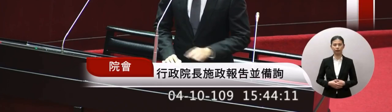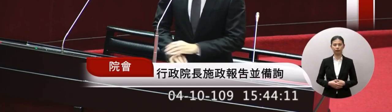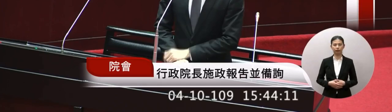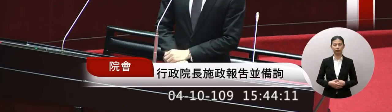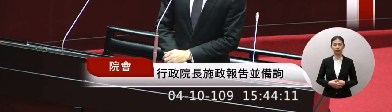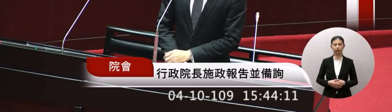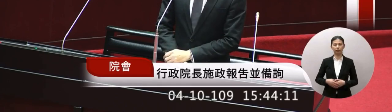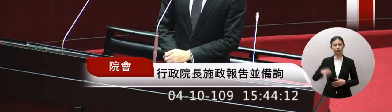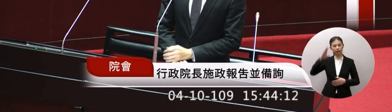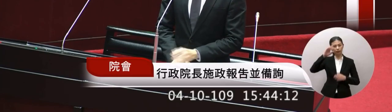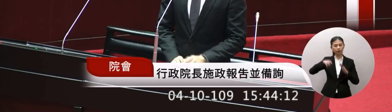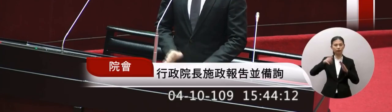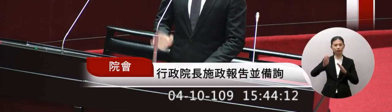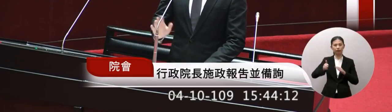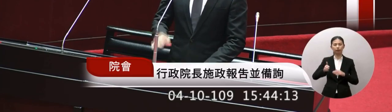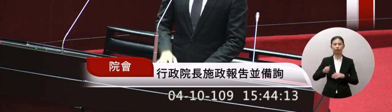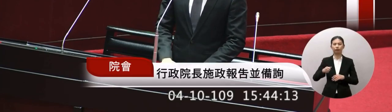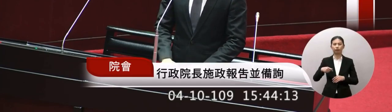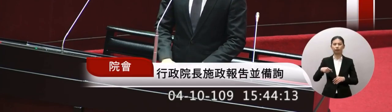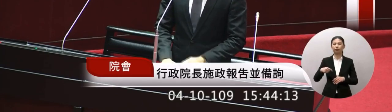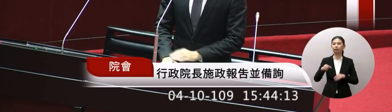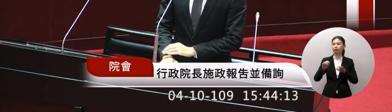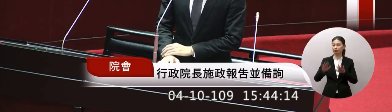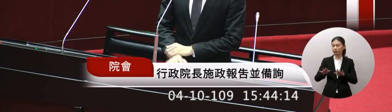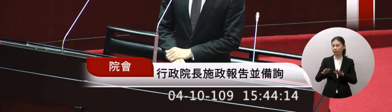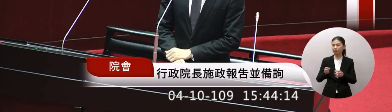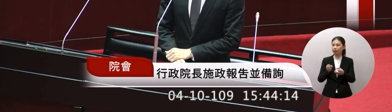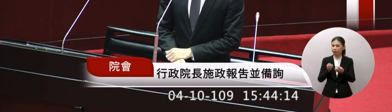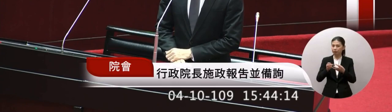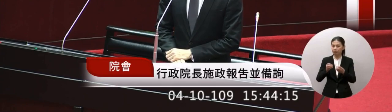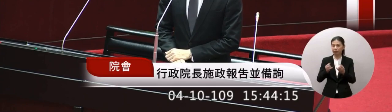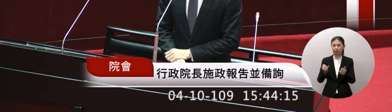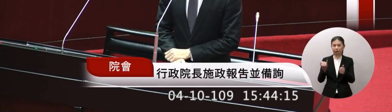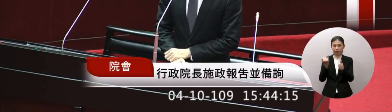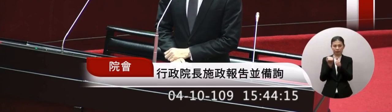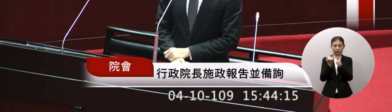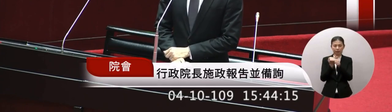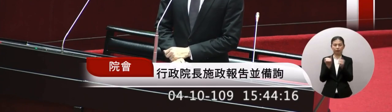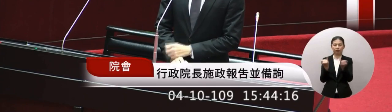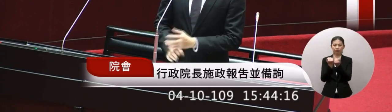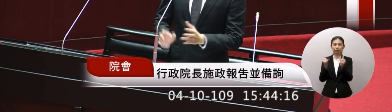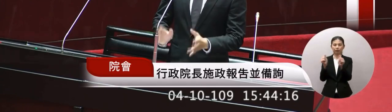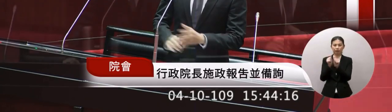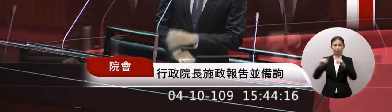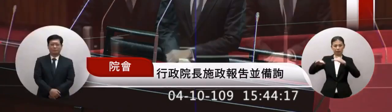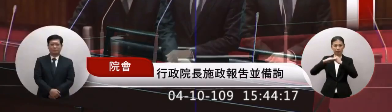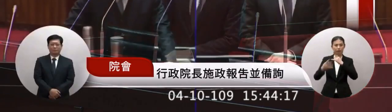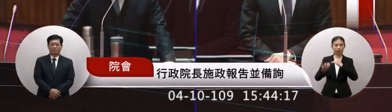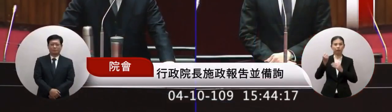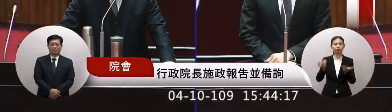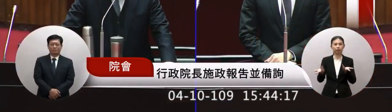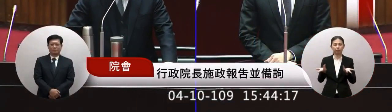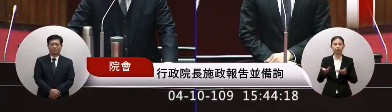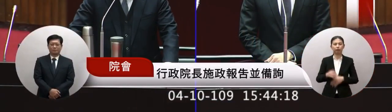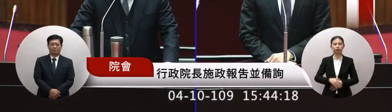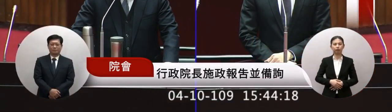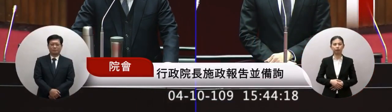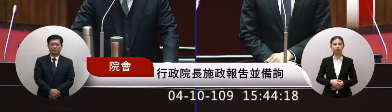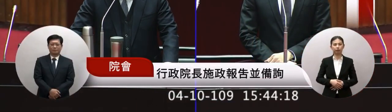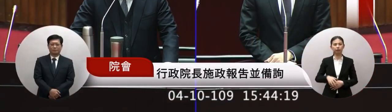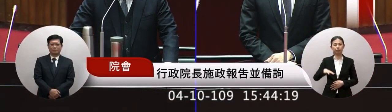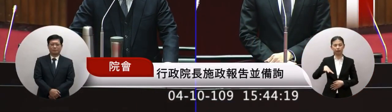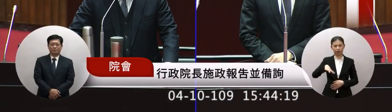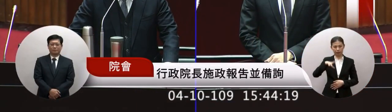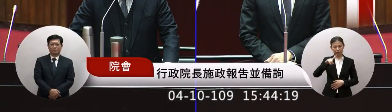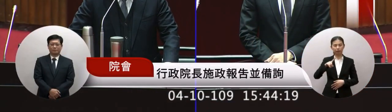宋院长，哎，稍落来吼，咱来讨论这个婚姻平权的这个代志啦吼。啊，当然上大声也是爱肯定